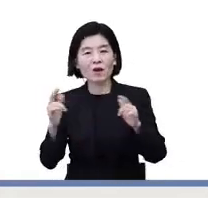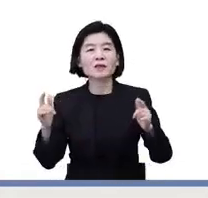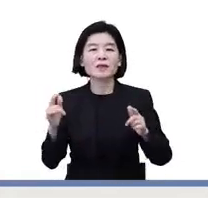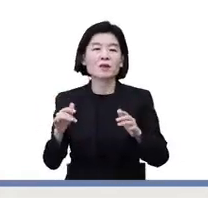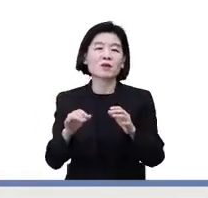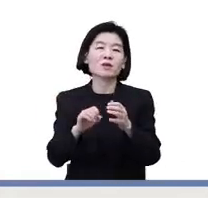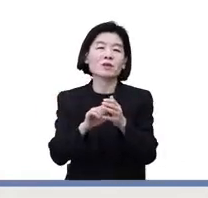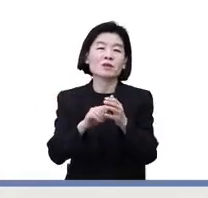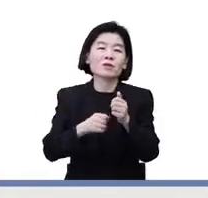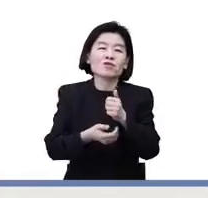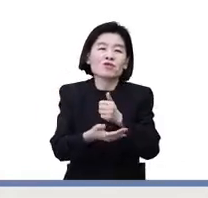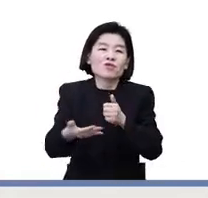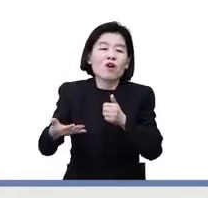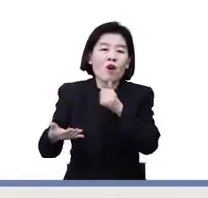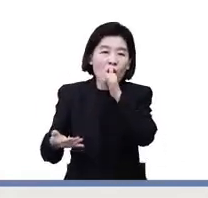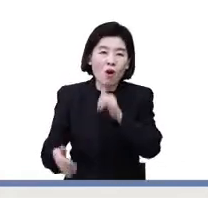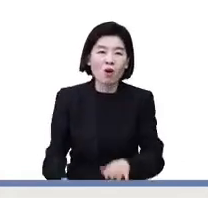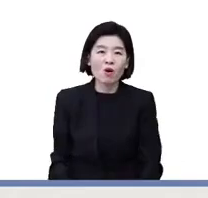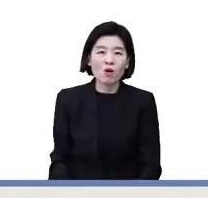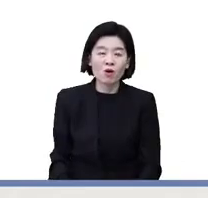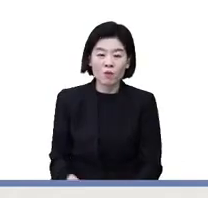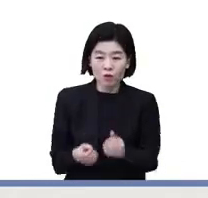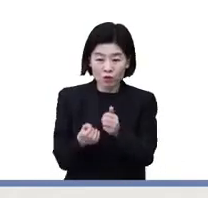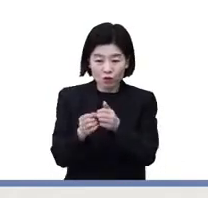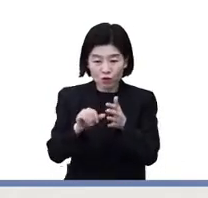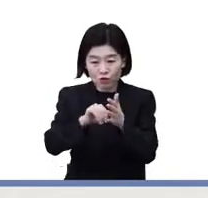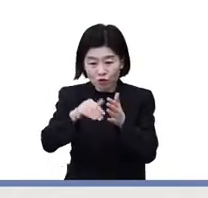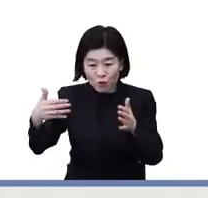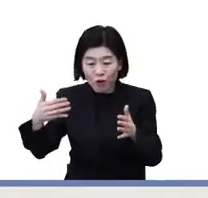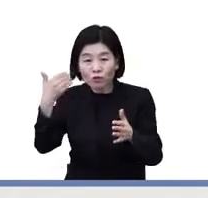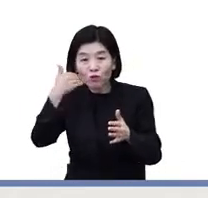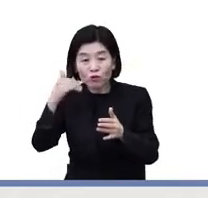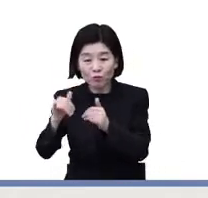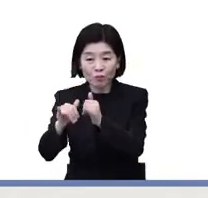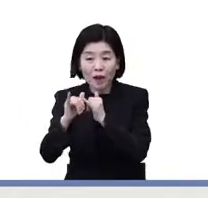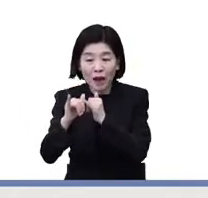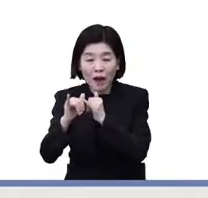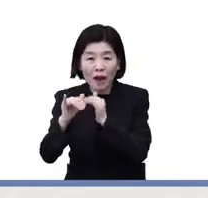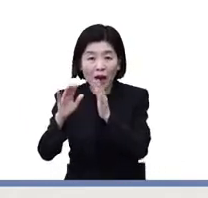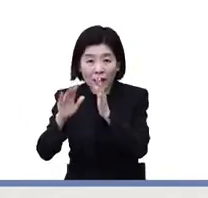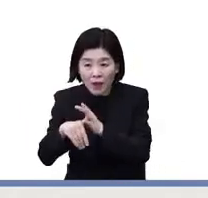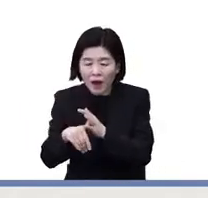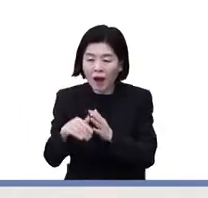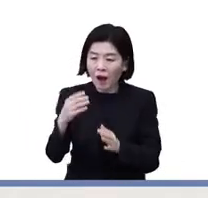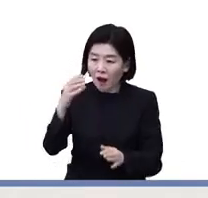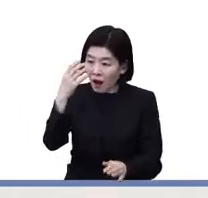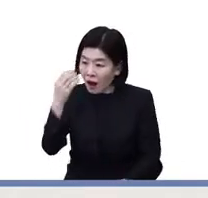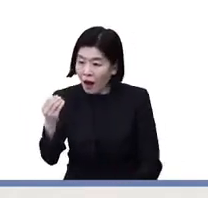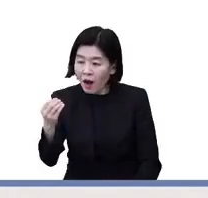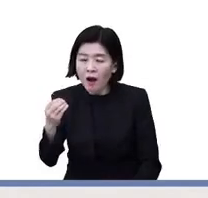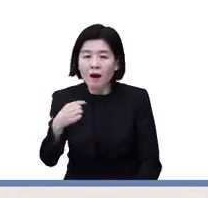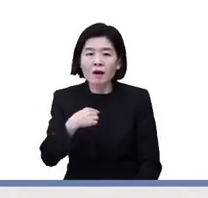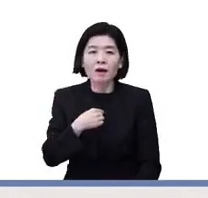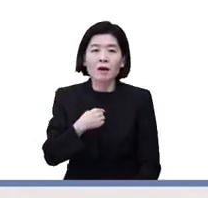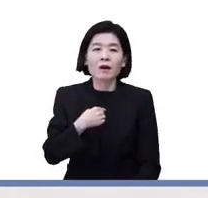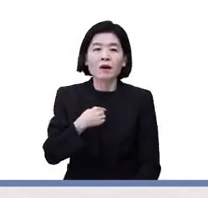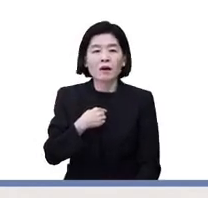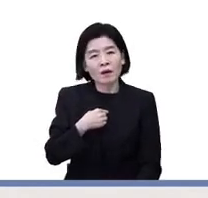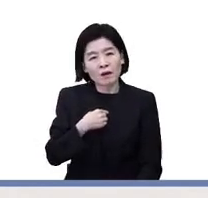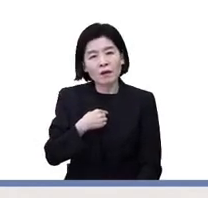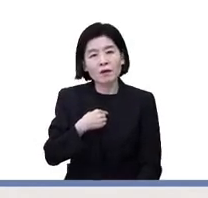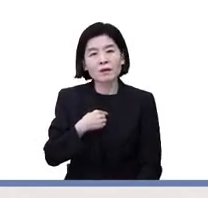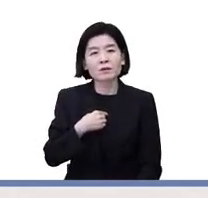미디어에서 누군가 유명한 분이 자살을 했다 그러면 뭐 자살에 대한 금기를 줄이는 심리적 효과가 있는 것이죠. 굉장히 뭐